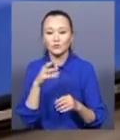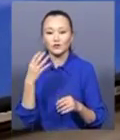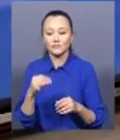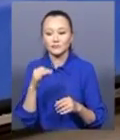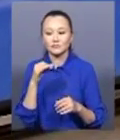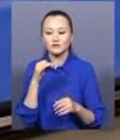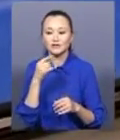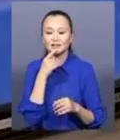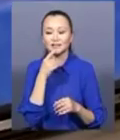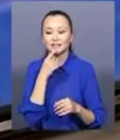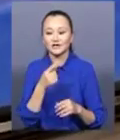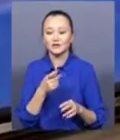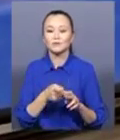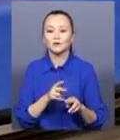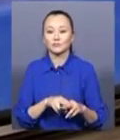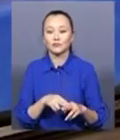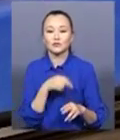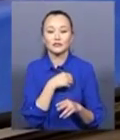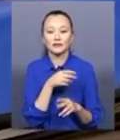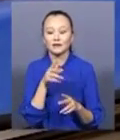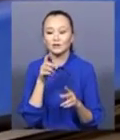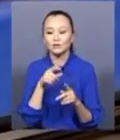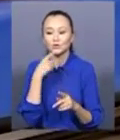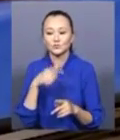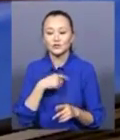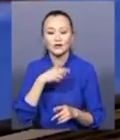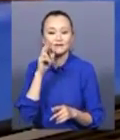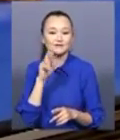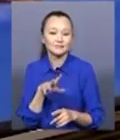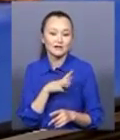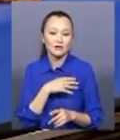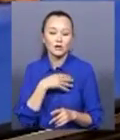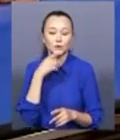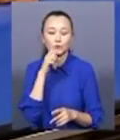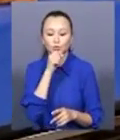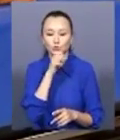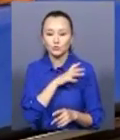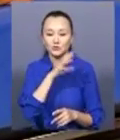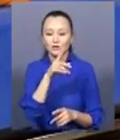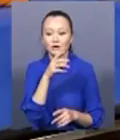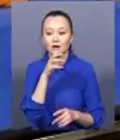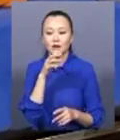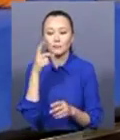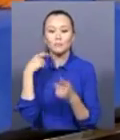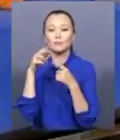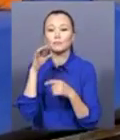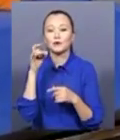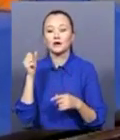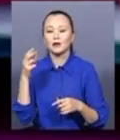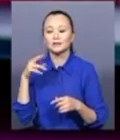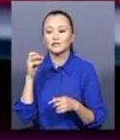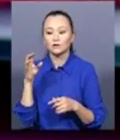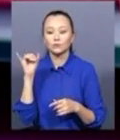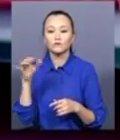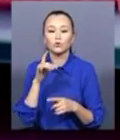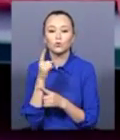языке, поэтому я русский не знала. Мне, во-первых, дедушка был, прадед был мой, он имел кукольный театр,